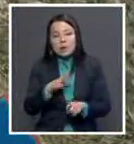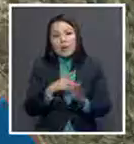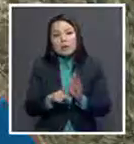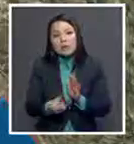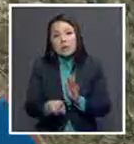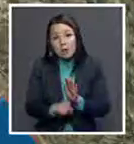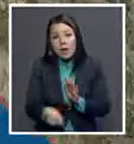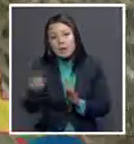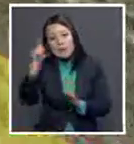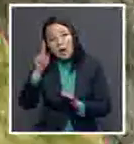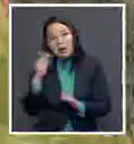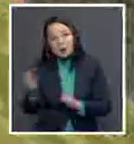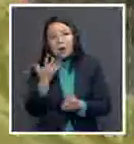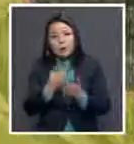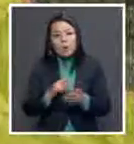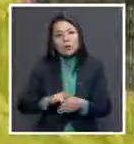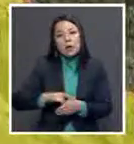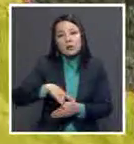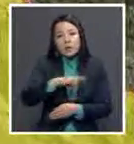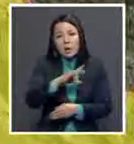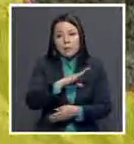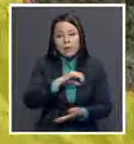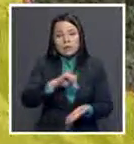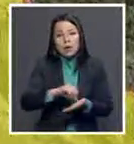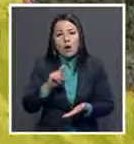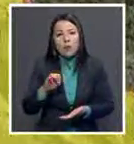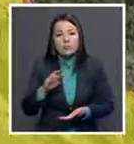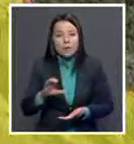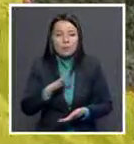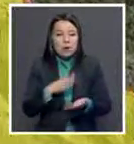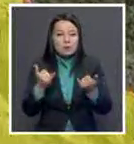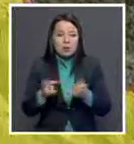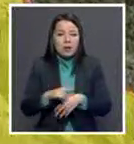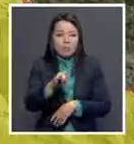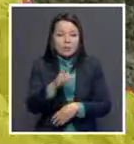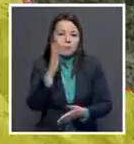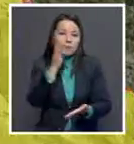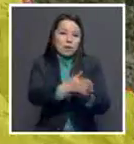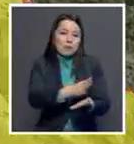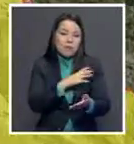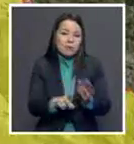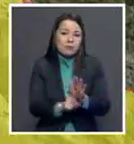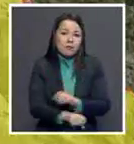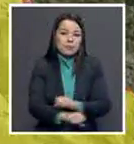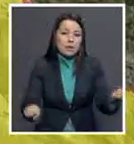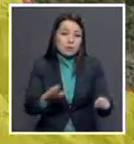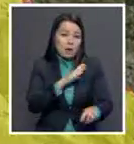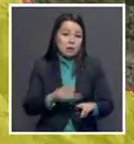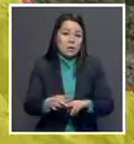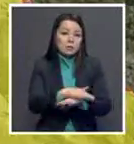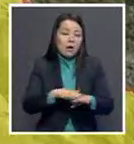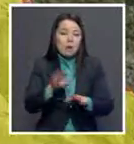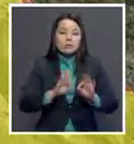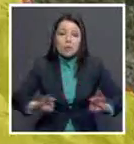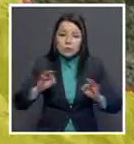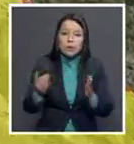зымырандарды Израиль ұшақтары Ливия әуе кеңістігі арқылы Хомстағы әуе базасына бағыттаған. Айыпталушы тарап әзірге бұған қатысты